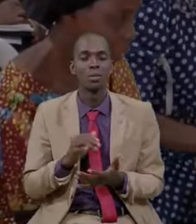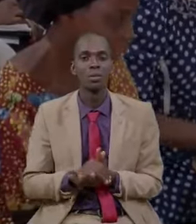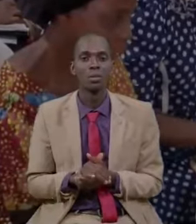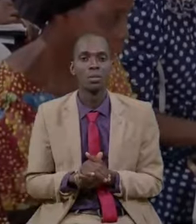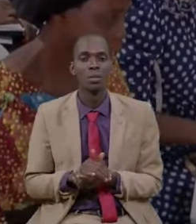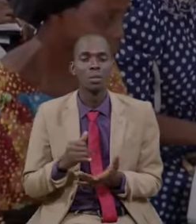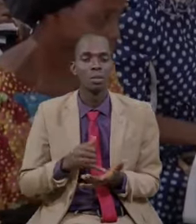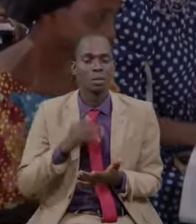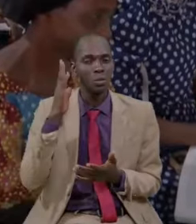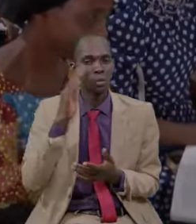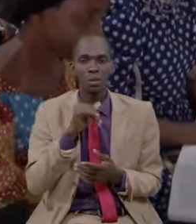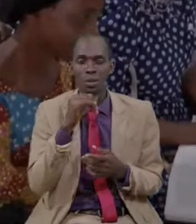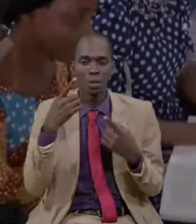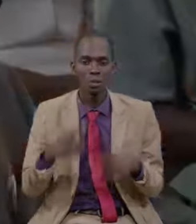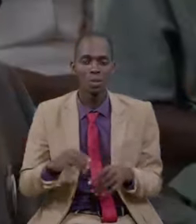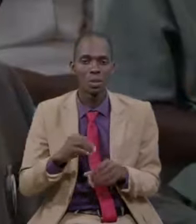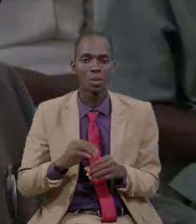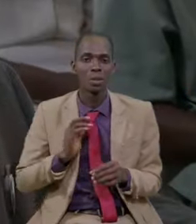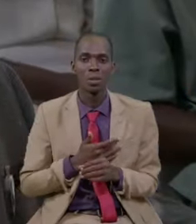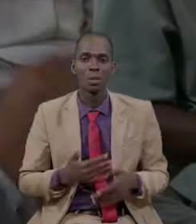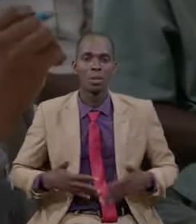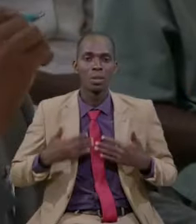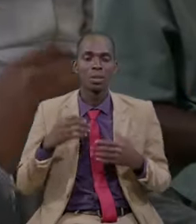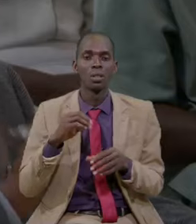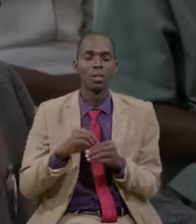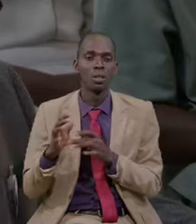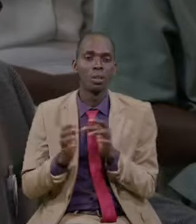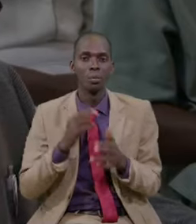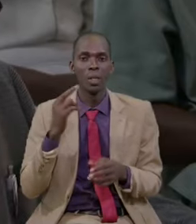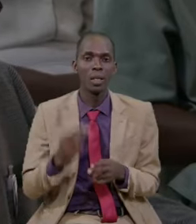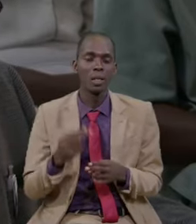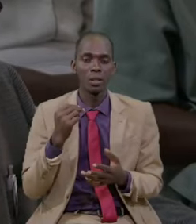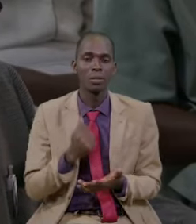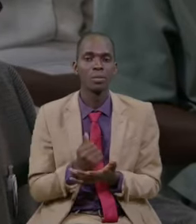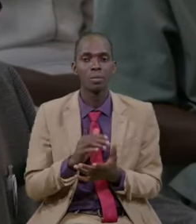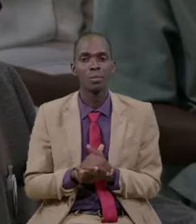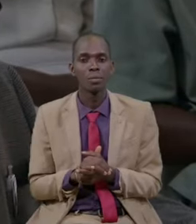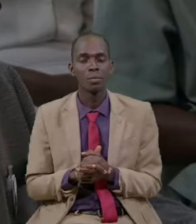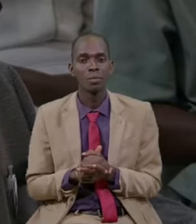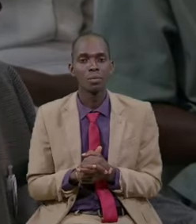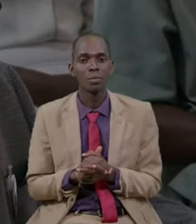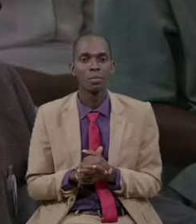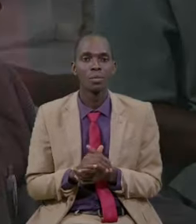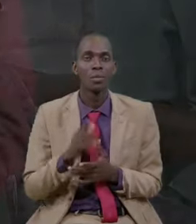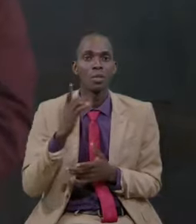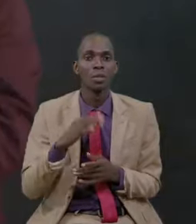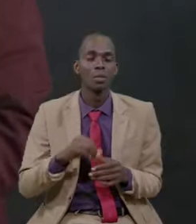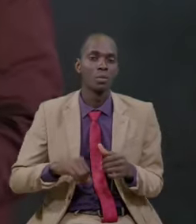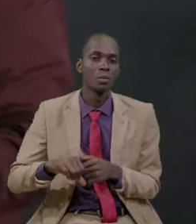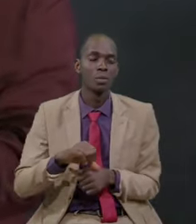ça n'arrivera pas dans nos vies au nom de Jésus. Mais la communion, communion.